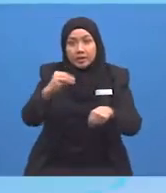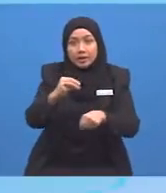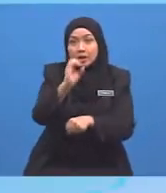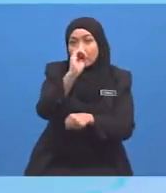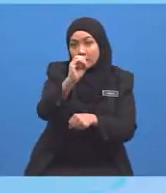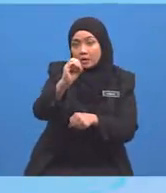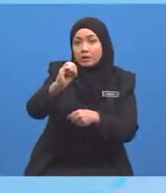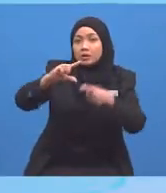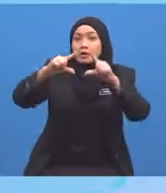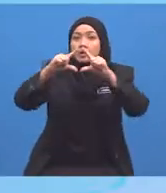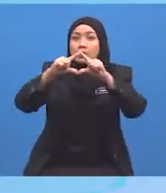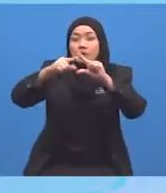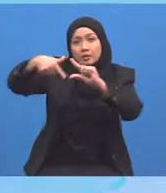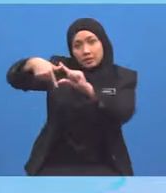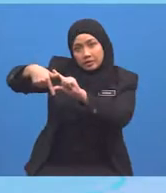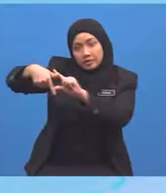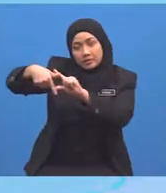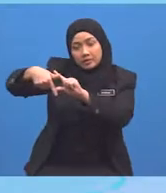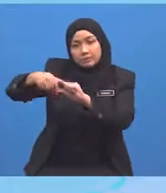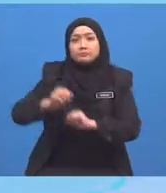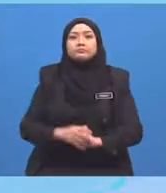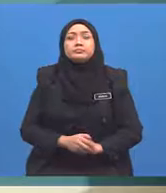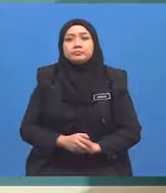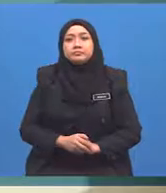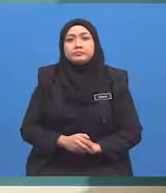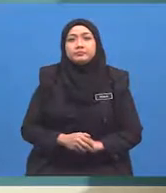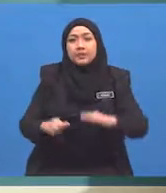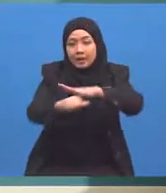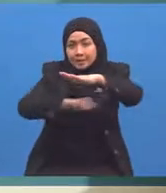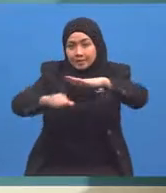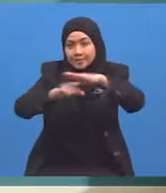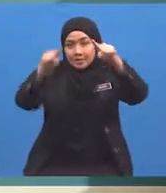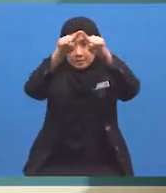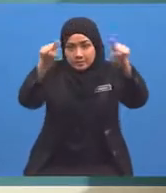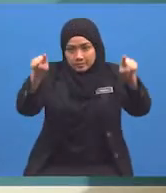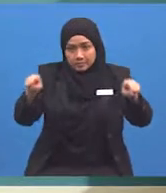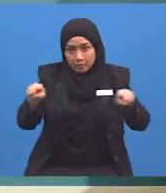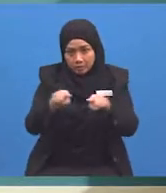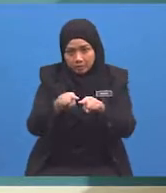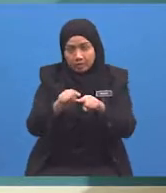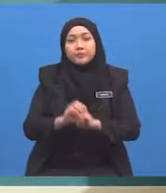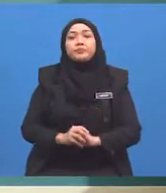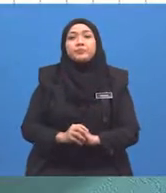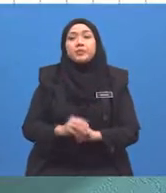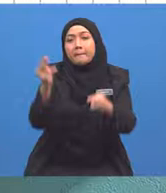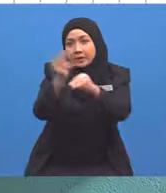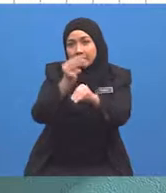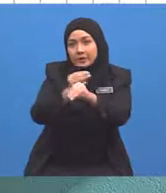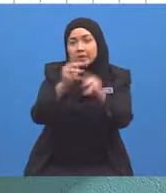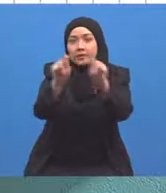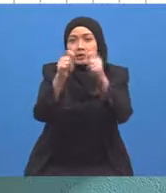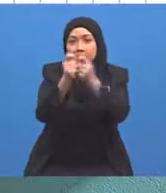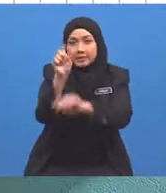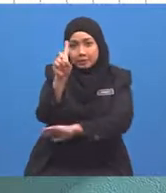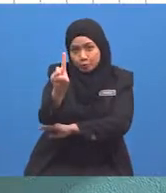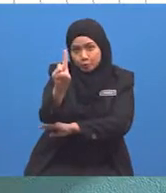bab 9, poligon, asas matematik tingkatan 1. Kita